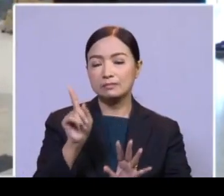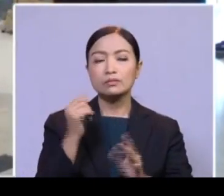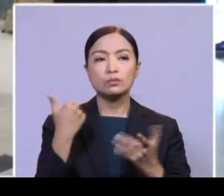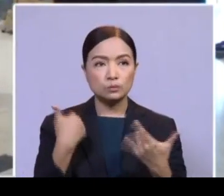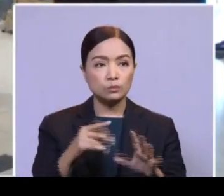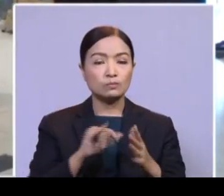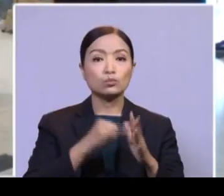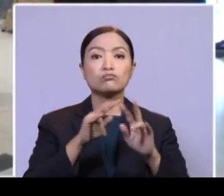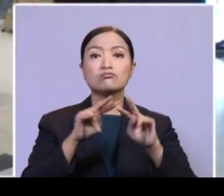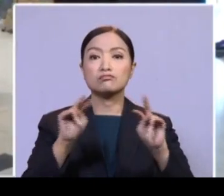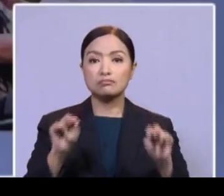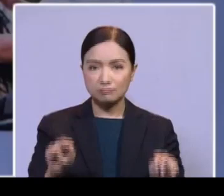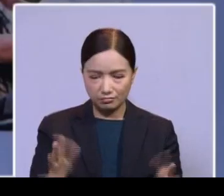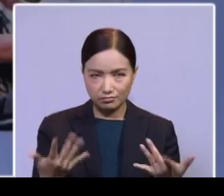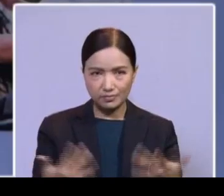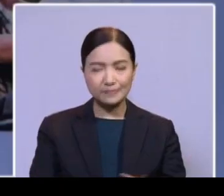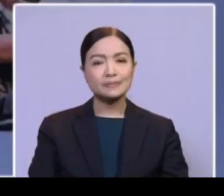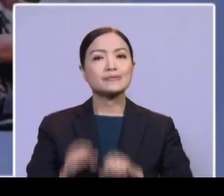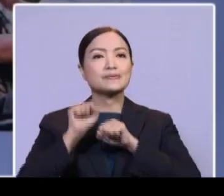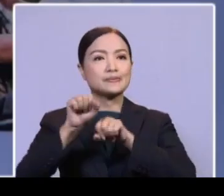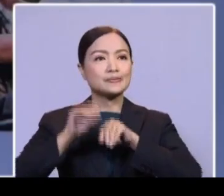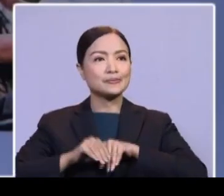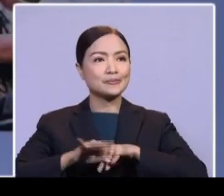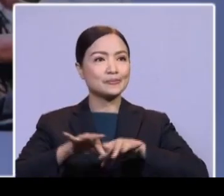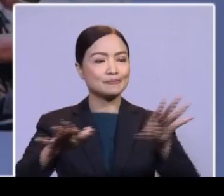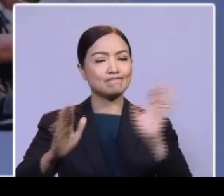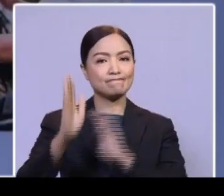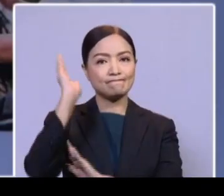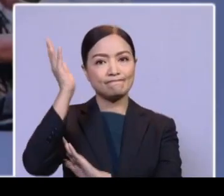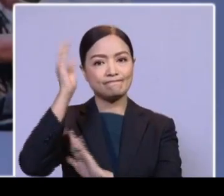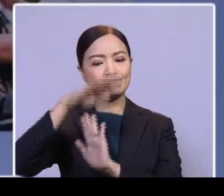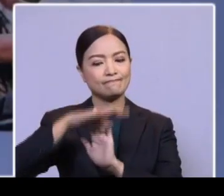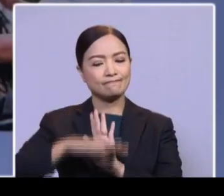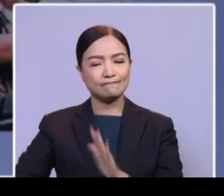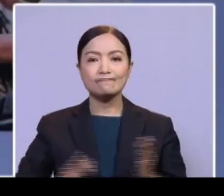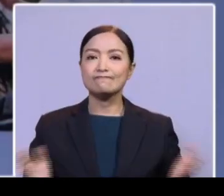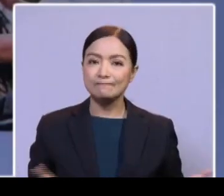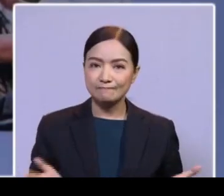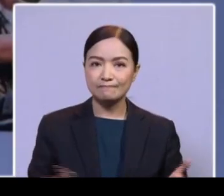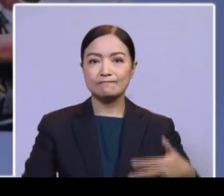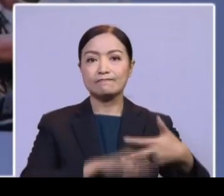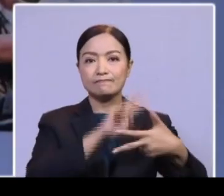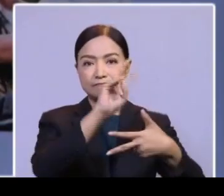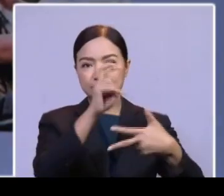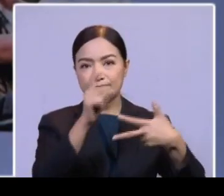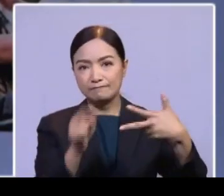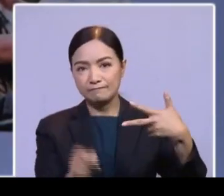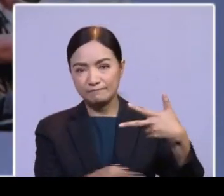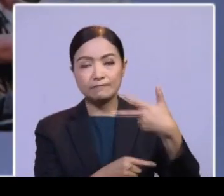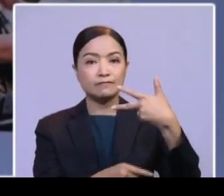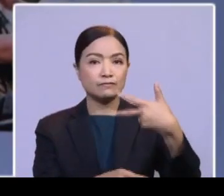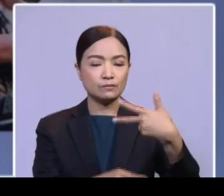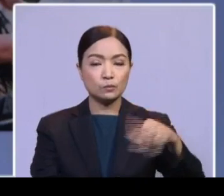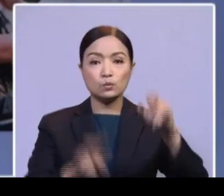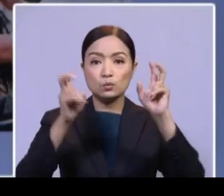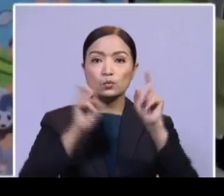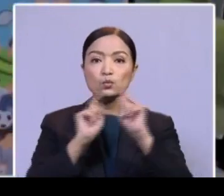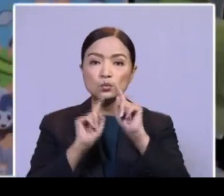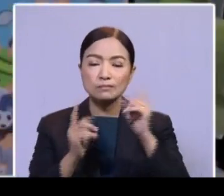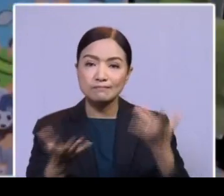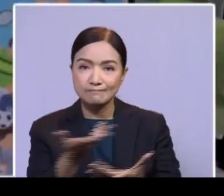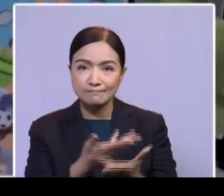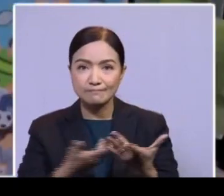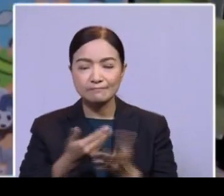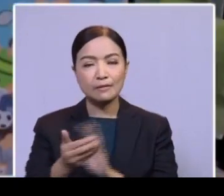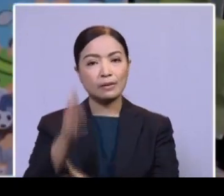จากจะร่วมกันประกาศเจตนารมณ์และแสดงถ้อยแถลงเพื่อร่วมกันขับเคลื่อนมิติทั้ง 3ประเด็นแล้วยังมีหัวข้อเสวนาและ